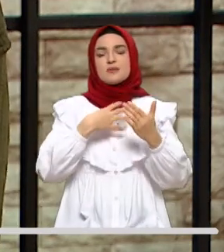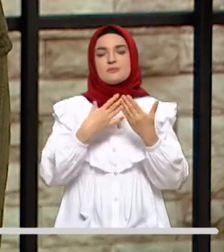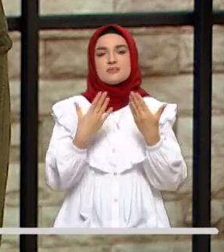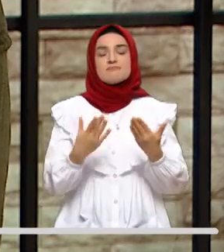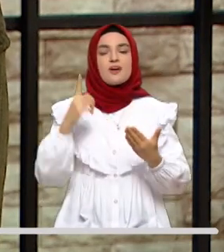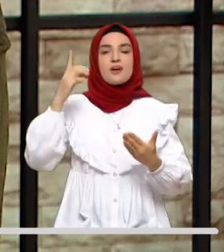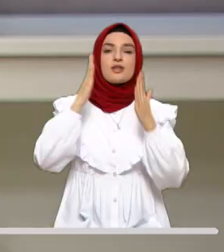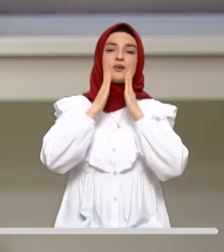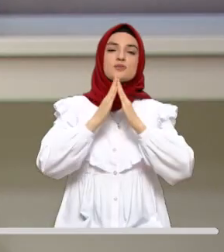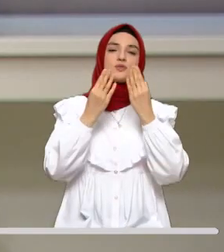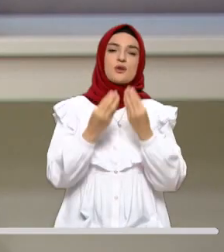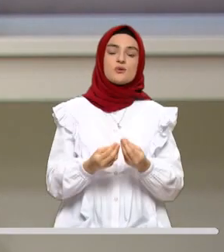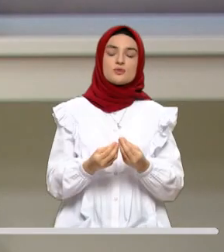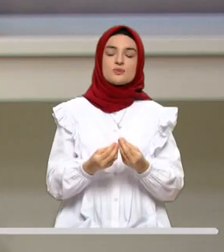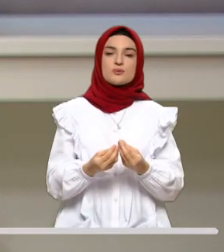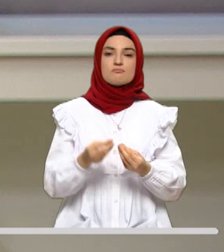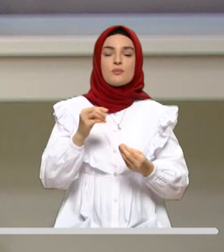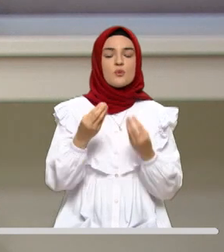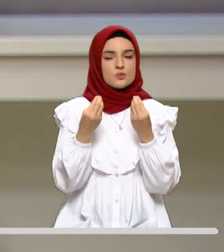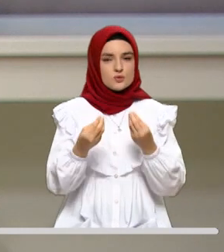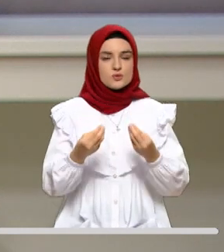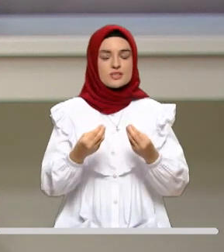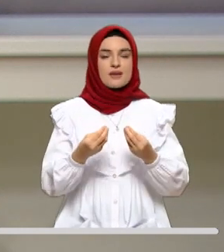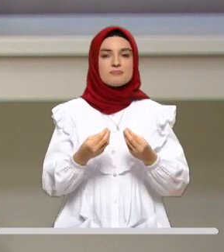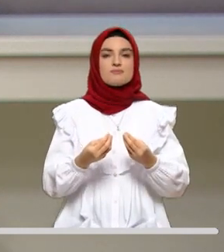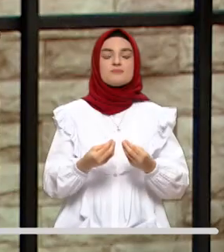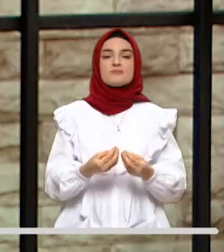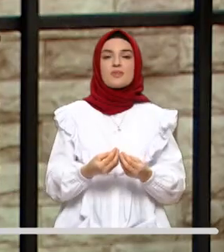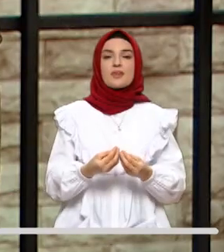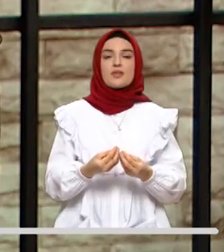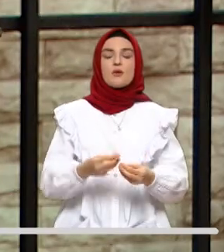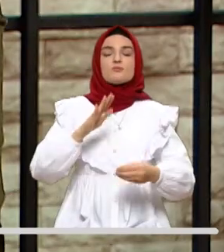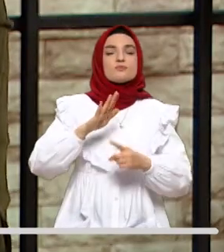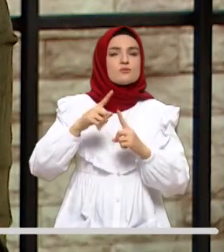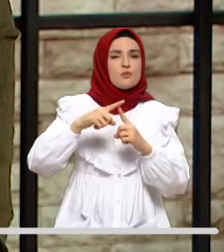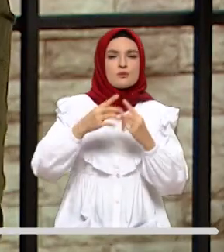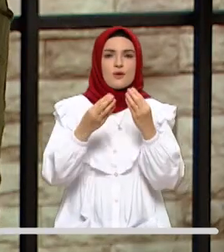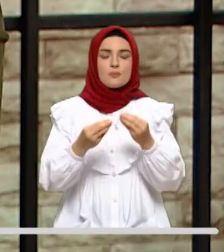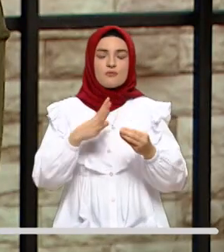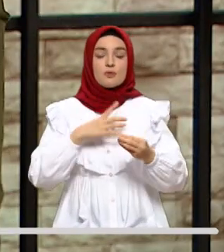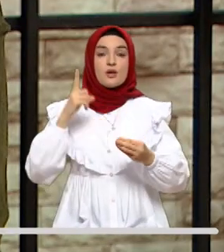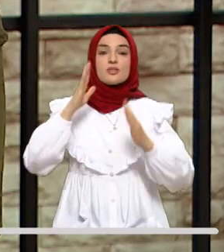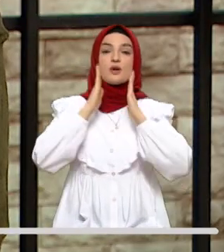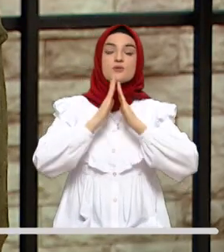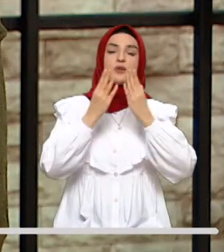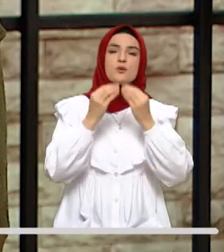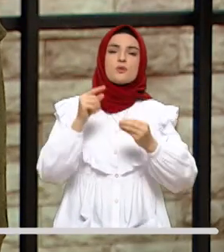şükrediyoruz. Ne kadar güzel ki böyle bir ecdadın torunlarıyız. Evet. Hocam. Allah'a binlerce şükürler olsun ve bu mübarek Şaban